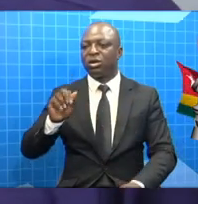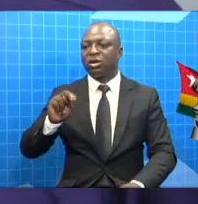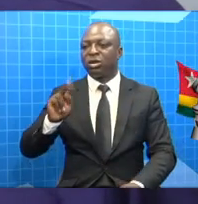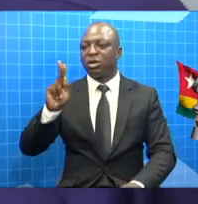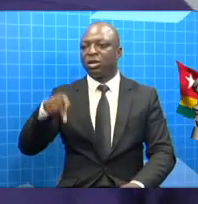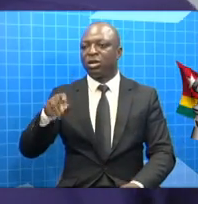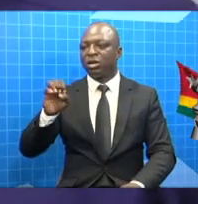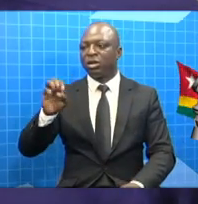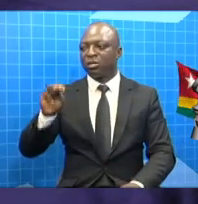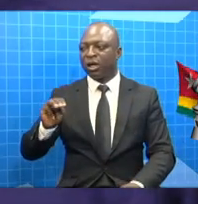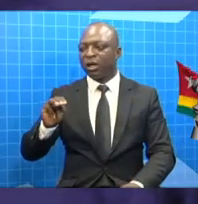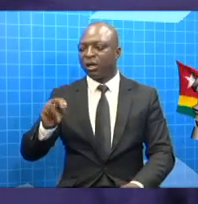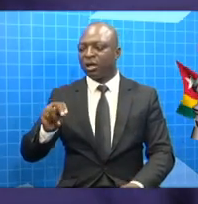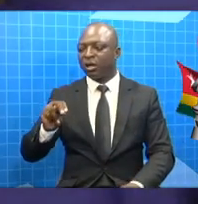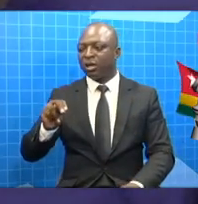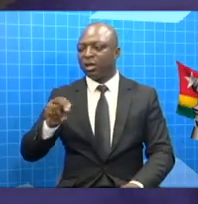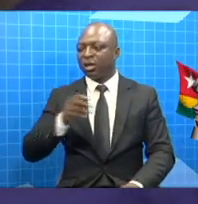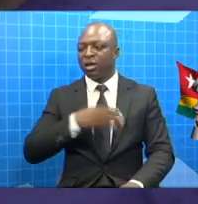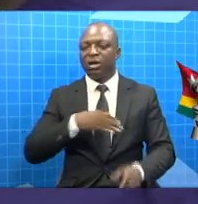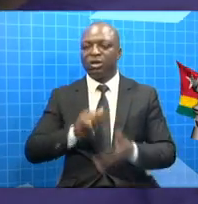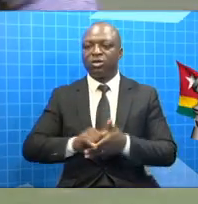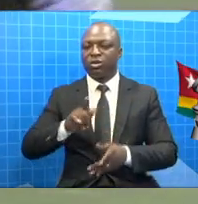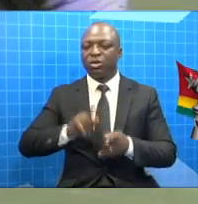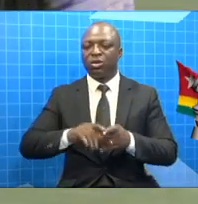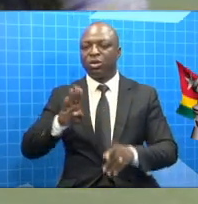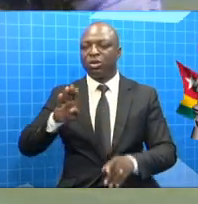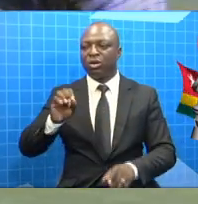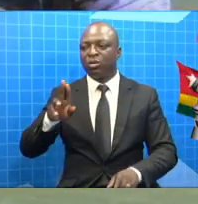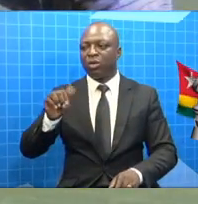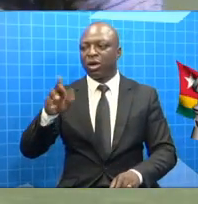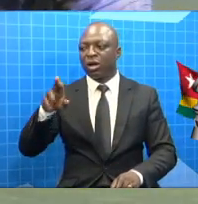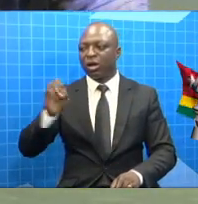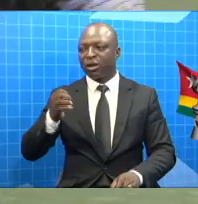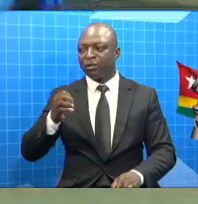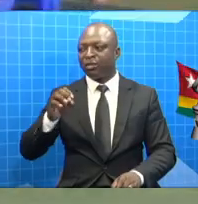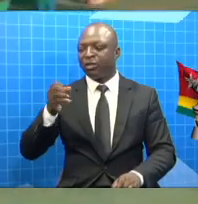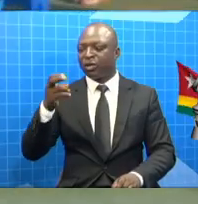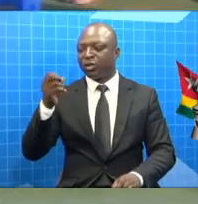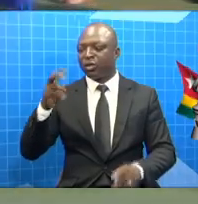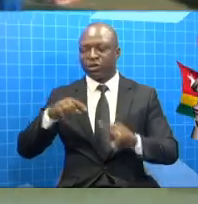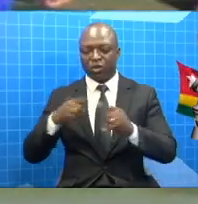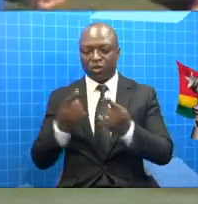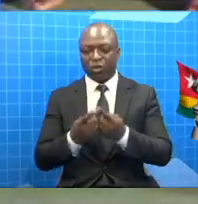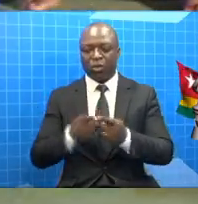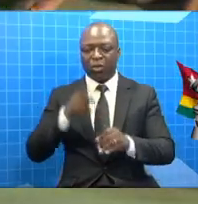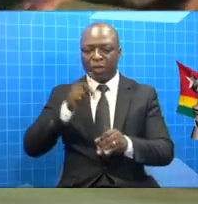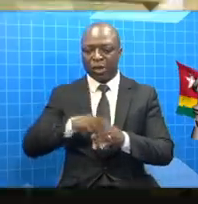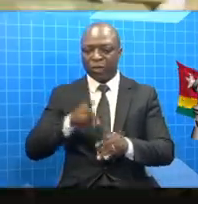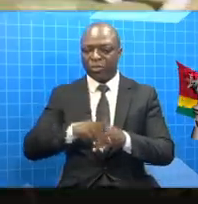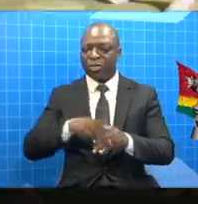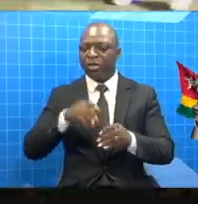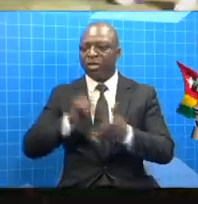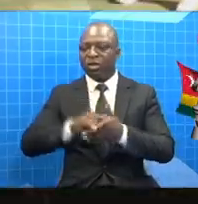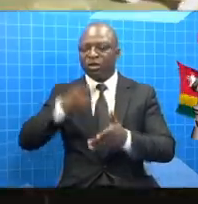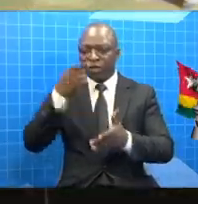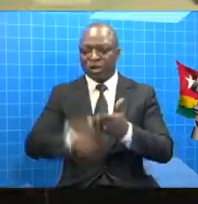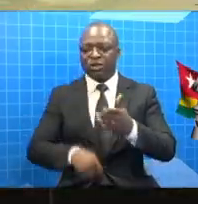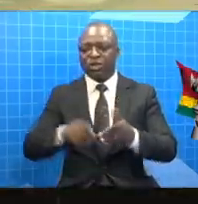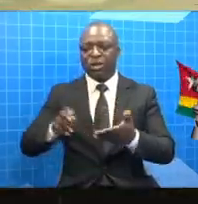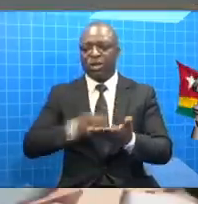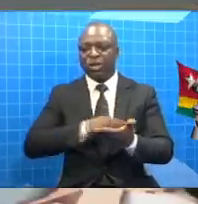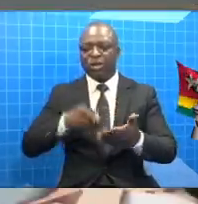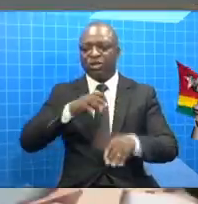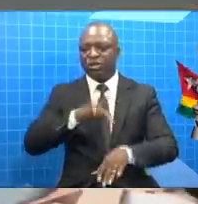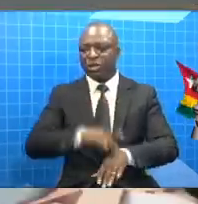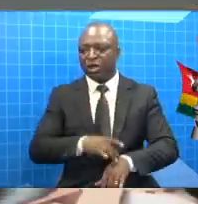et celui de Boadé. 12 troupes y prennent part, une vitrine de valorisation des danses du